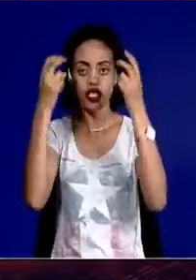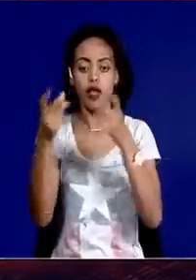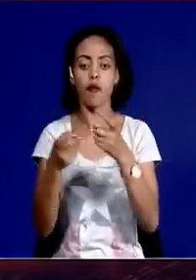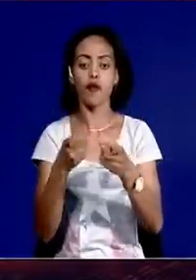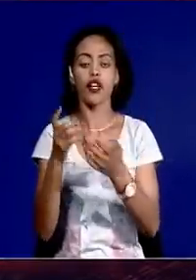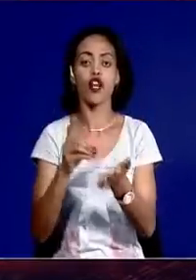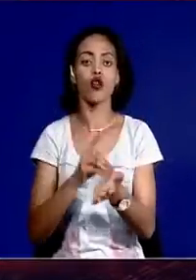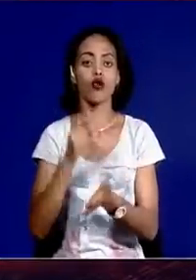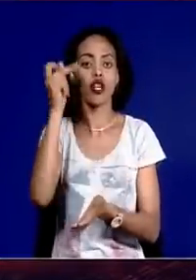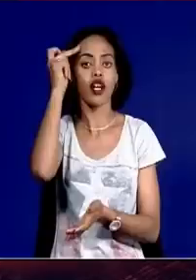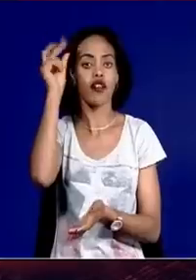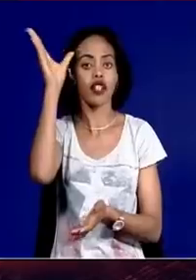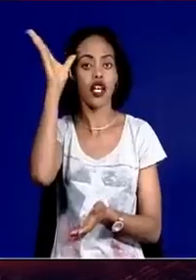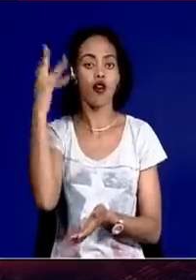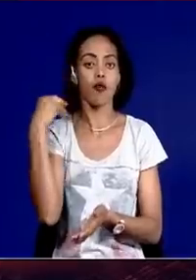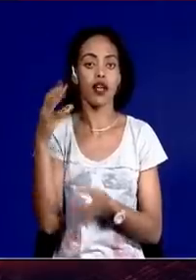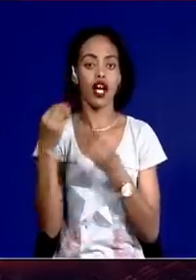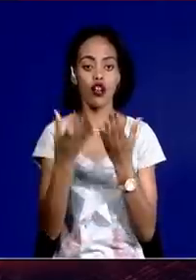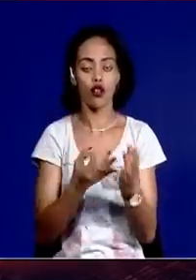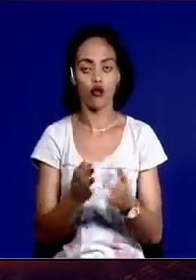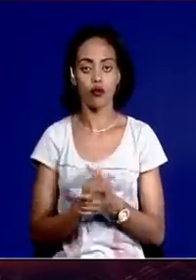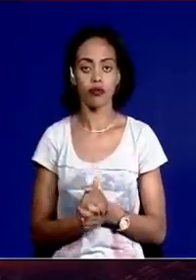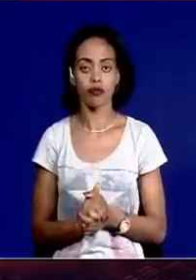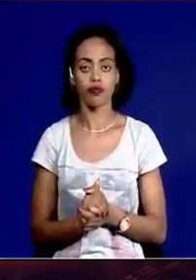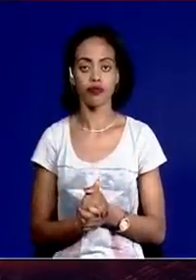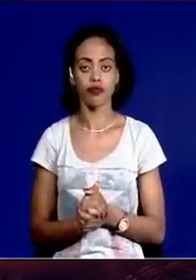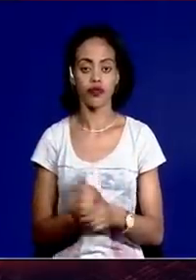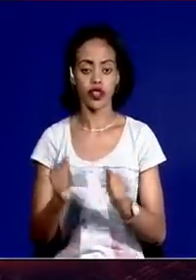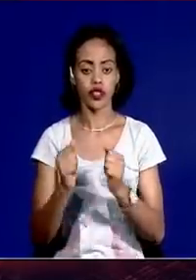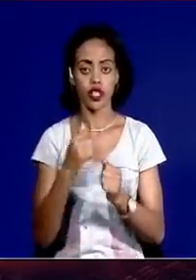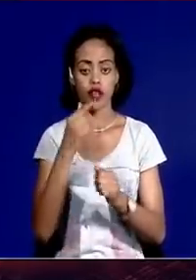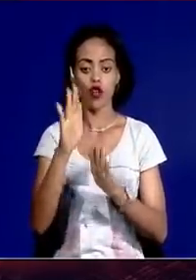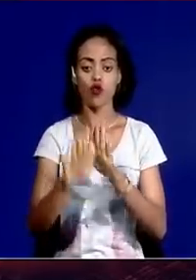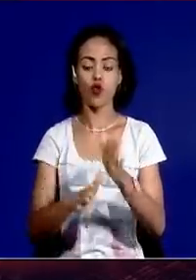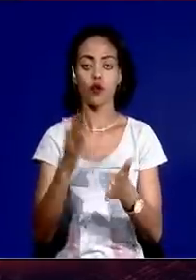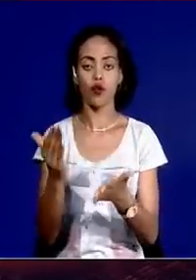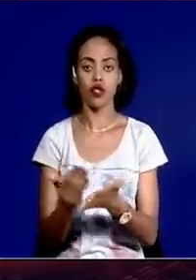دكتور دبرة إن جبرم كيل قليت أم تنكر ولا سكم تات وسيدنا